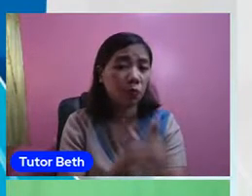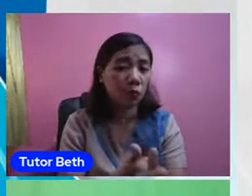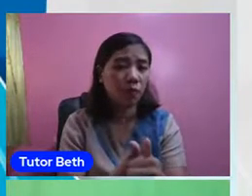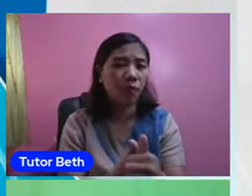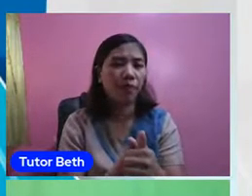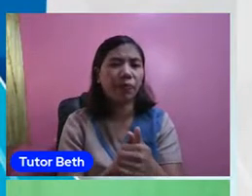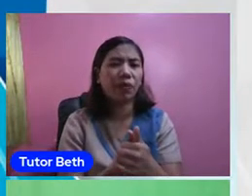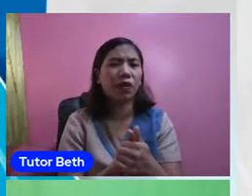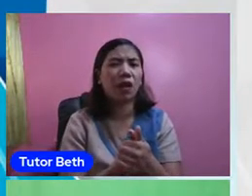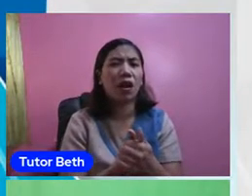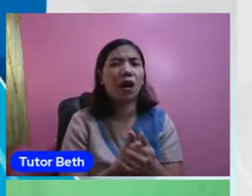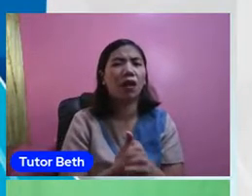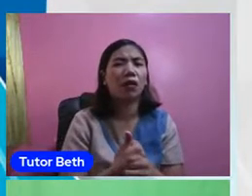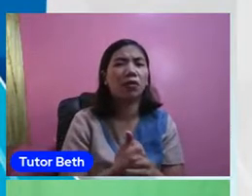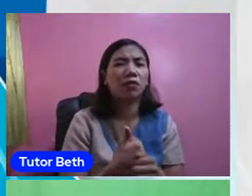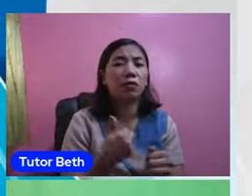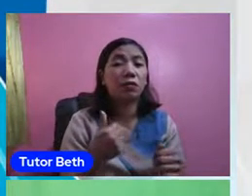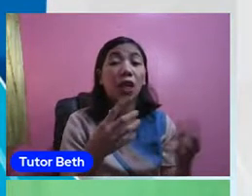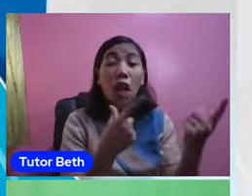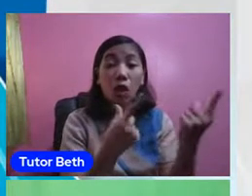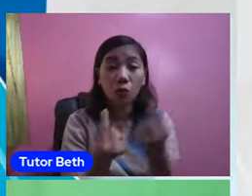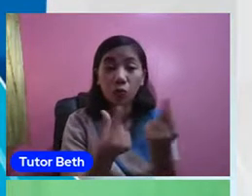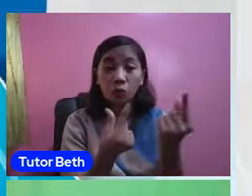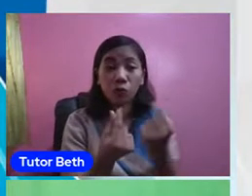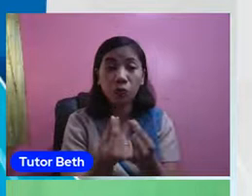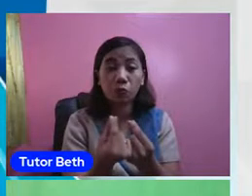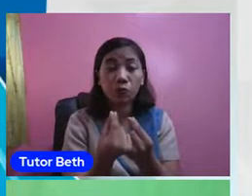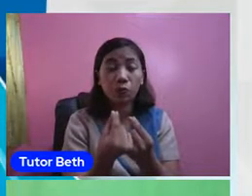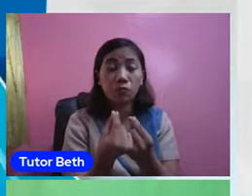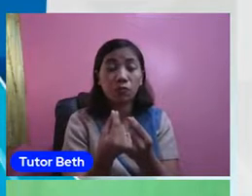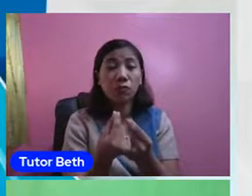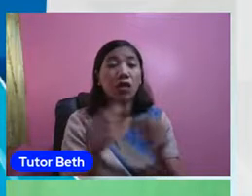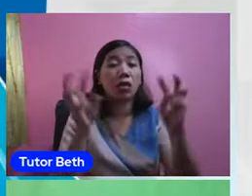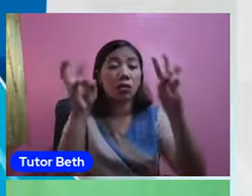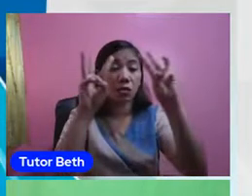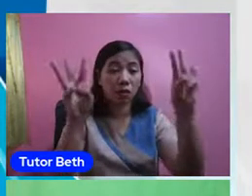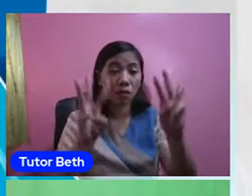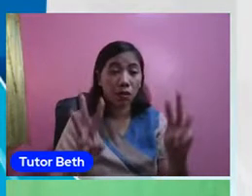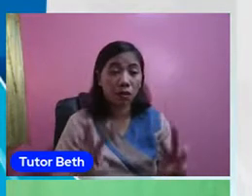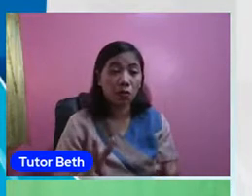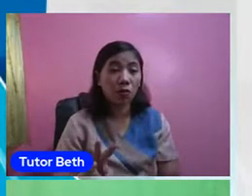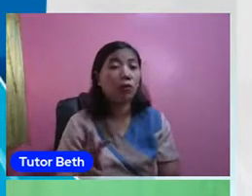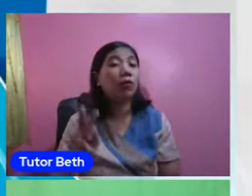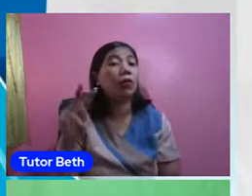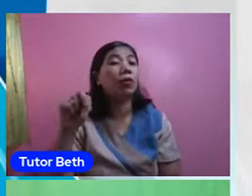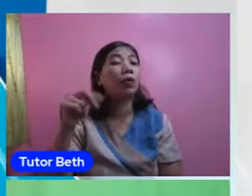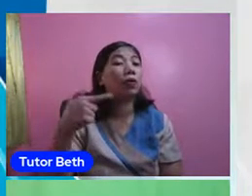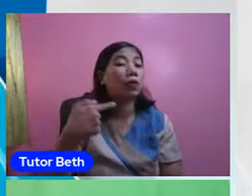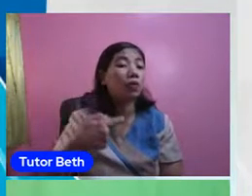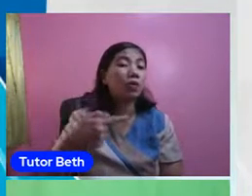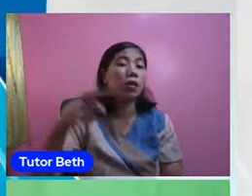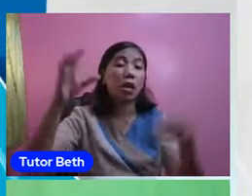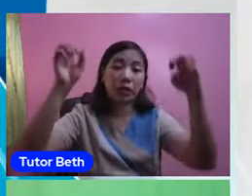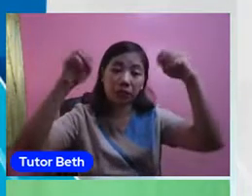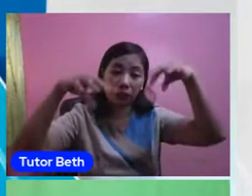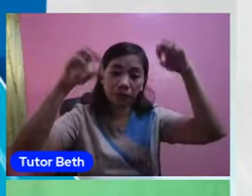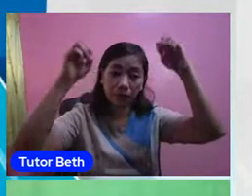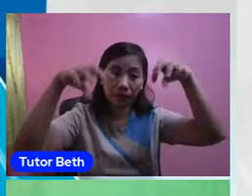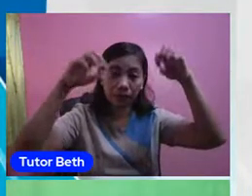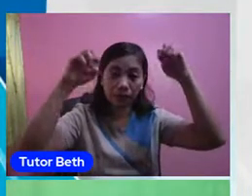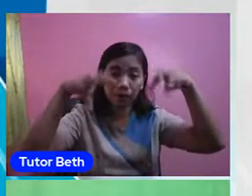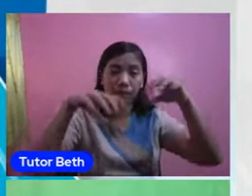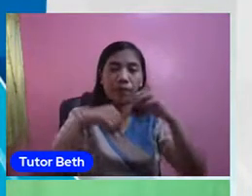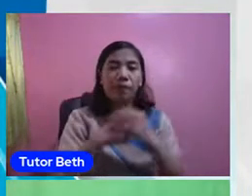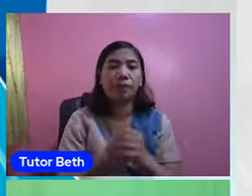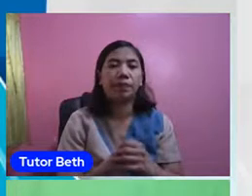sa panahon ng tag-ulan. So, panahon ng tag-ulan, ano ba yung pwede ninyong gawin? Okay. Ito po,